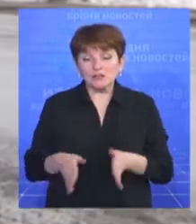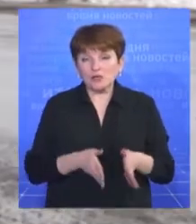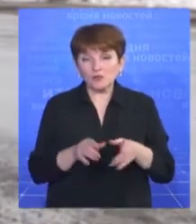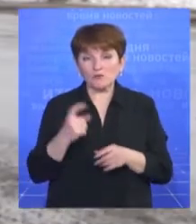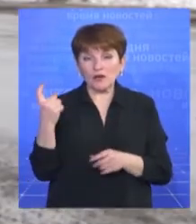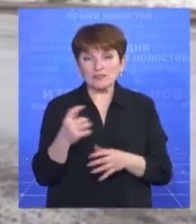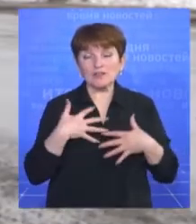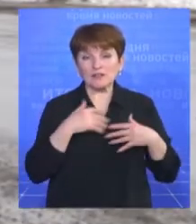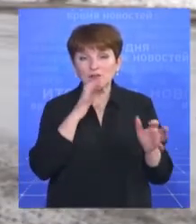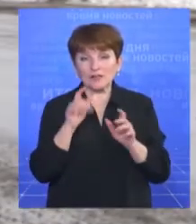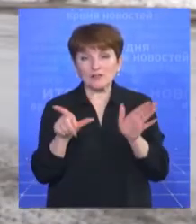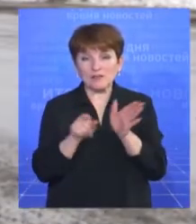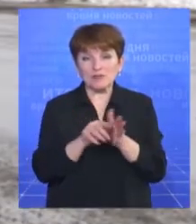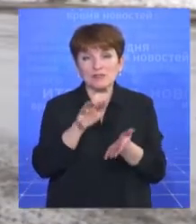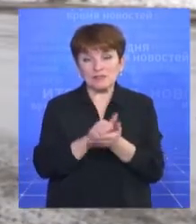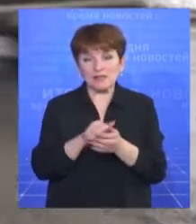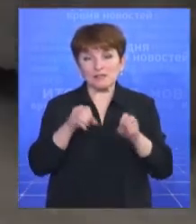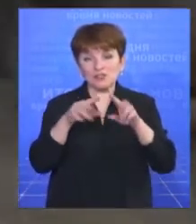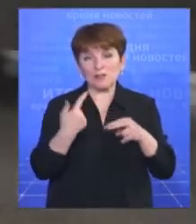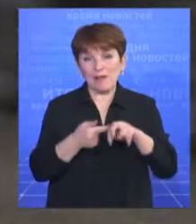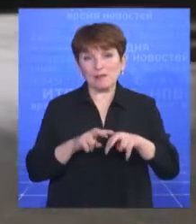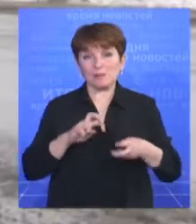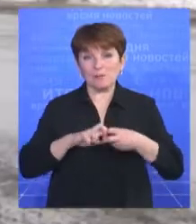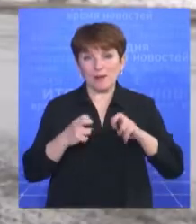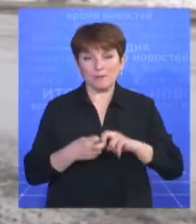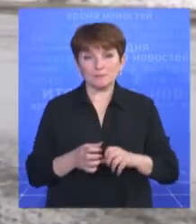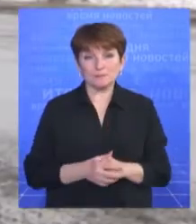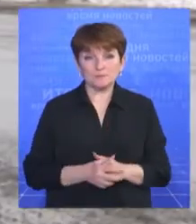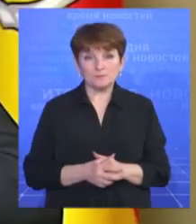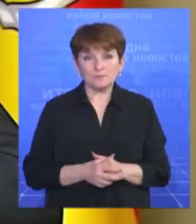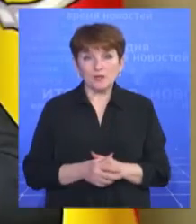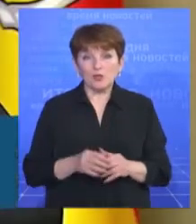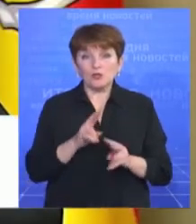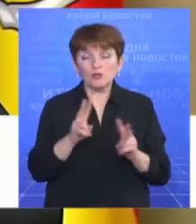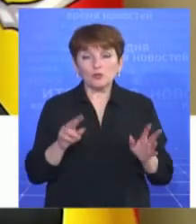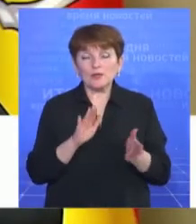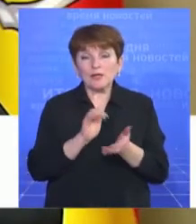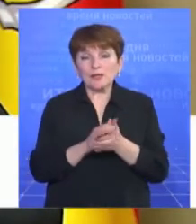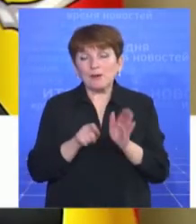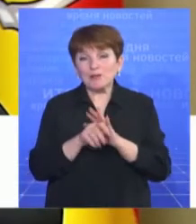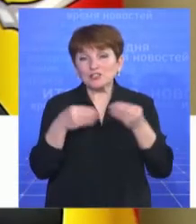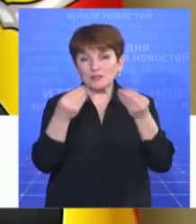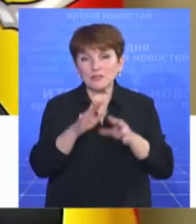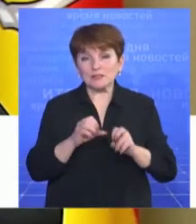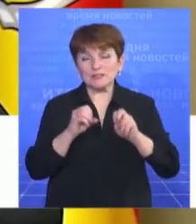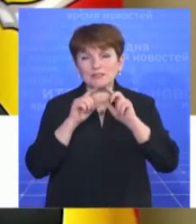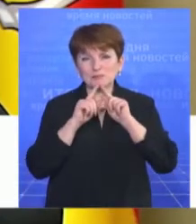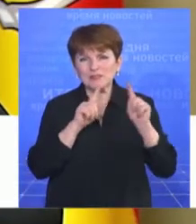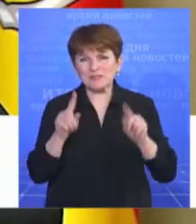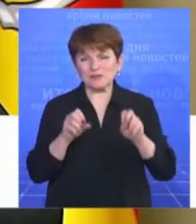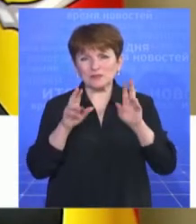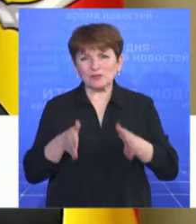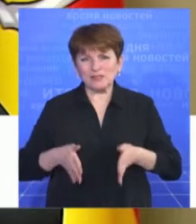дорожного хозяйства и здравоохранения совместно заняться решением проблемы. Никто никаких поблажек не даст, никаких специфик